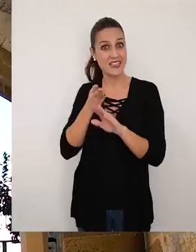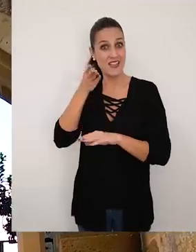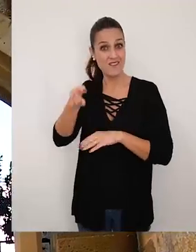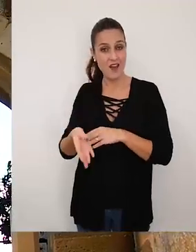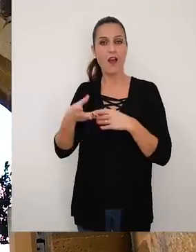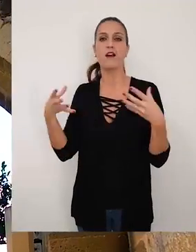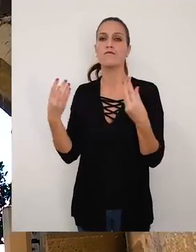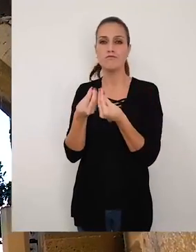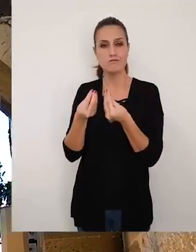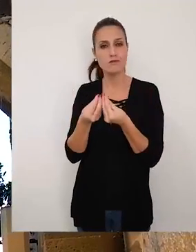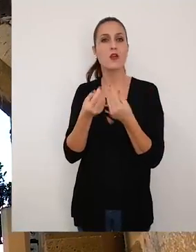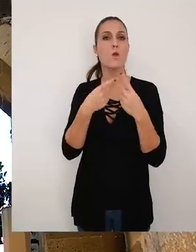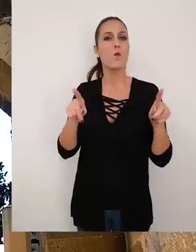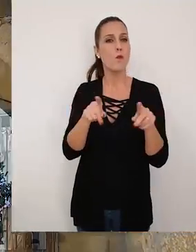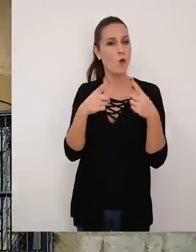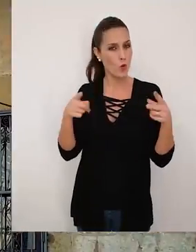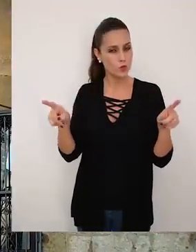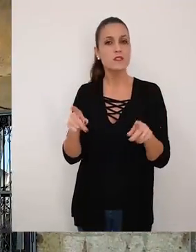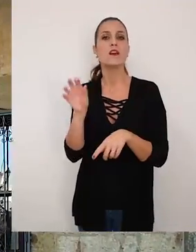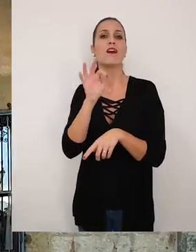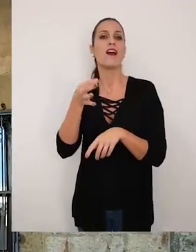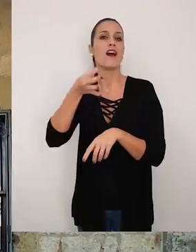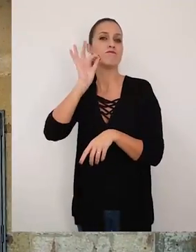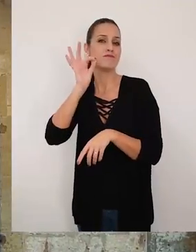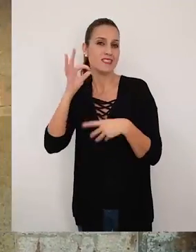aperitivi e l'ottima musica.